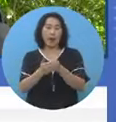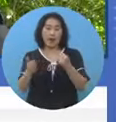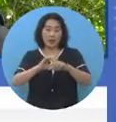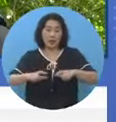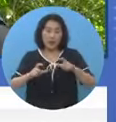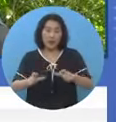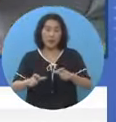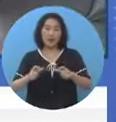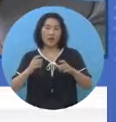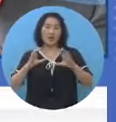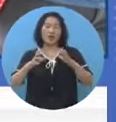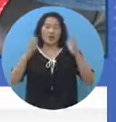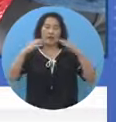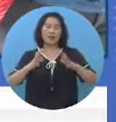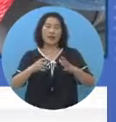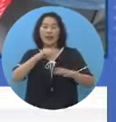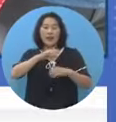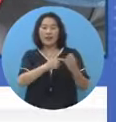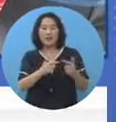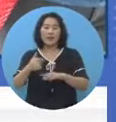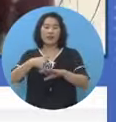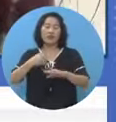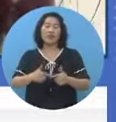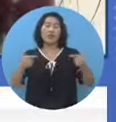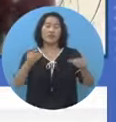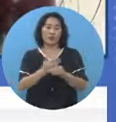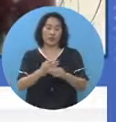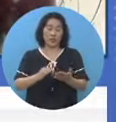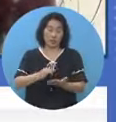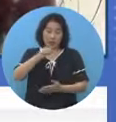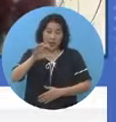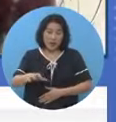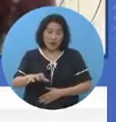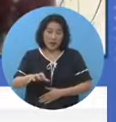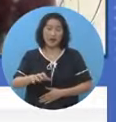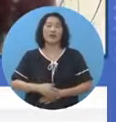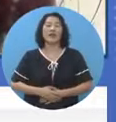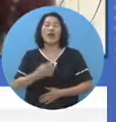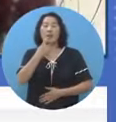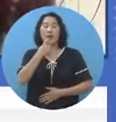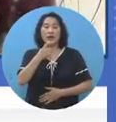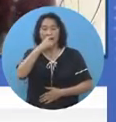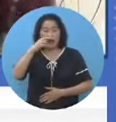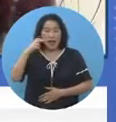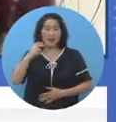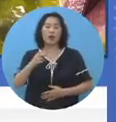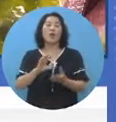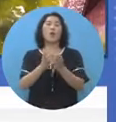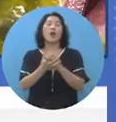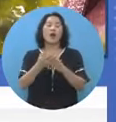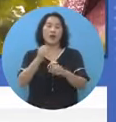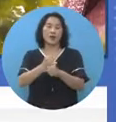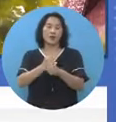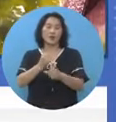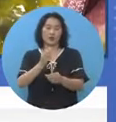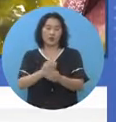지구온난화의 영향으로 전남에서도 열대 과일 생산이 늘고 있습니다. 전남 담양에서는 패션프루트, 백향과 수확이